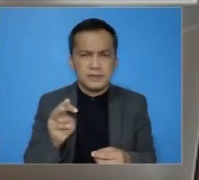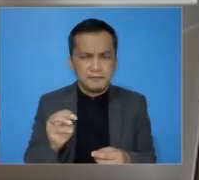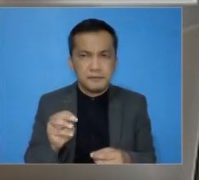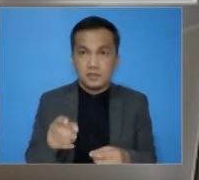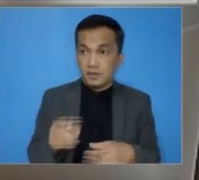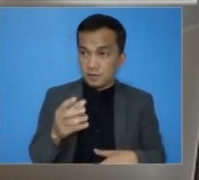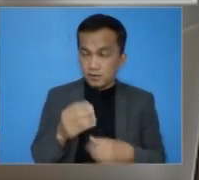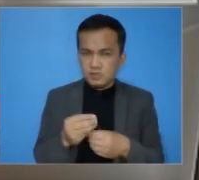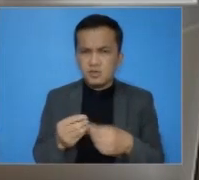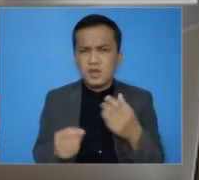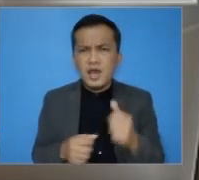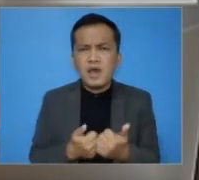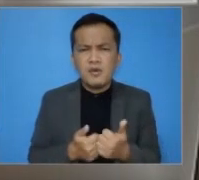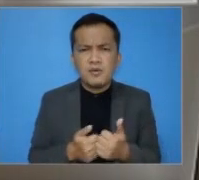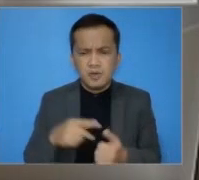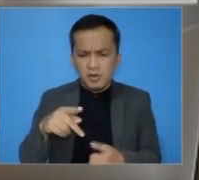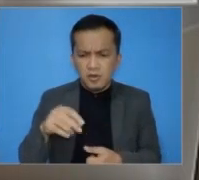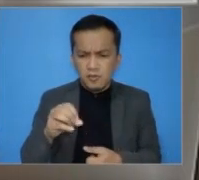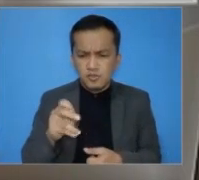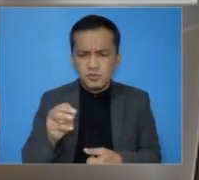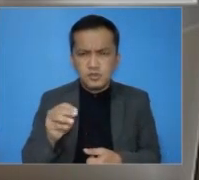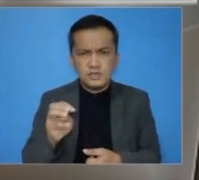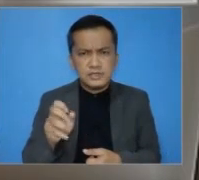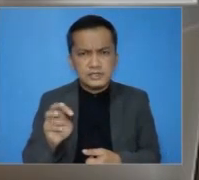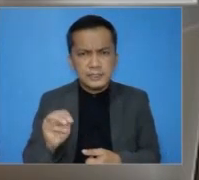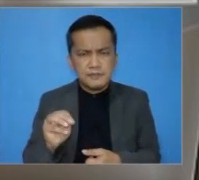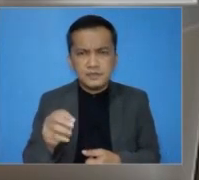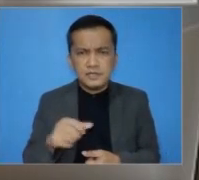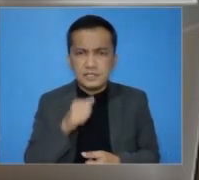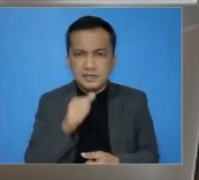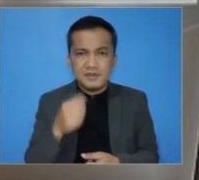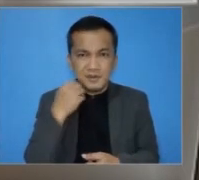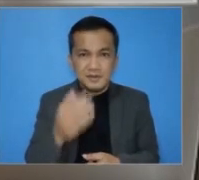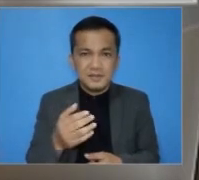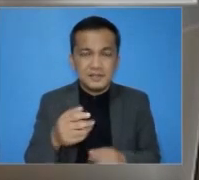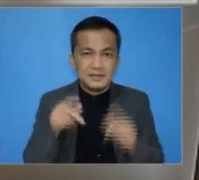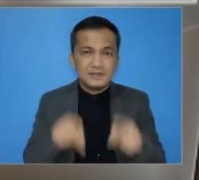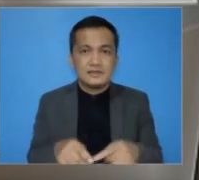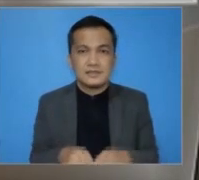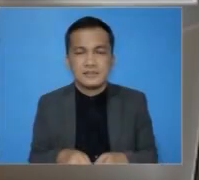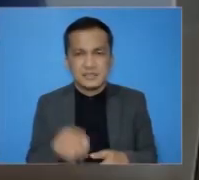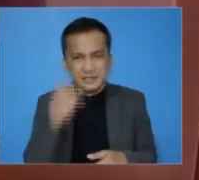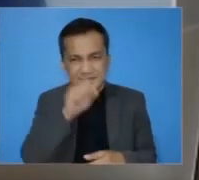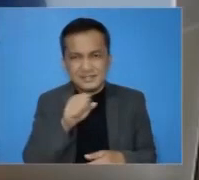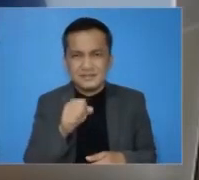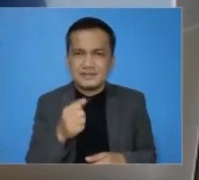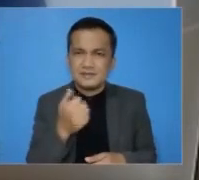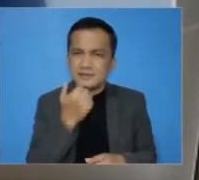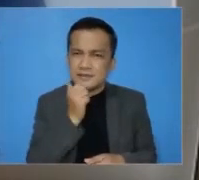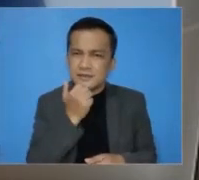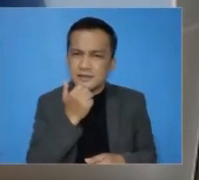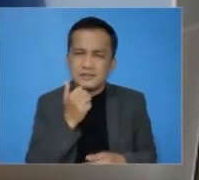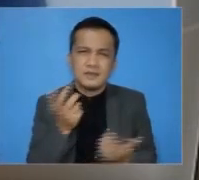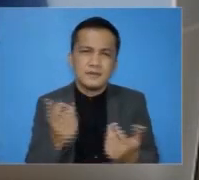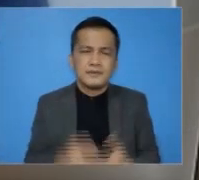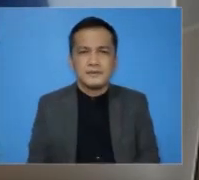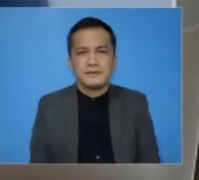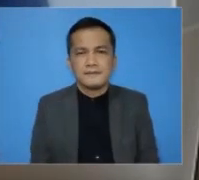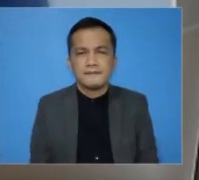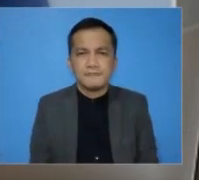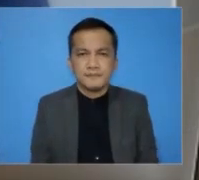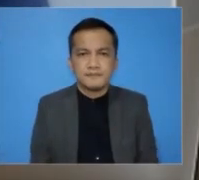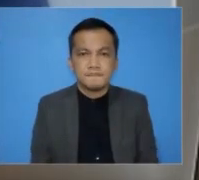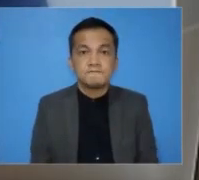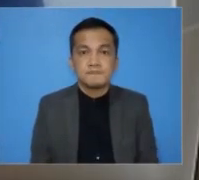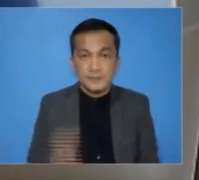tayo magkaka-post-mortem nang hindi pa namamatay yung tao? So I guess medyo irregular, Sir Rafi. Iaapila ngayon